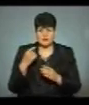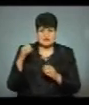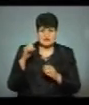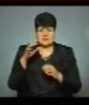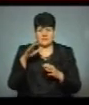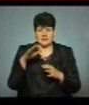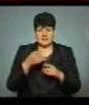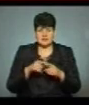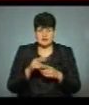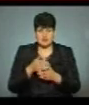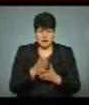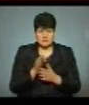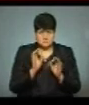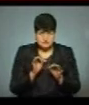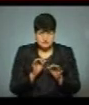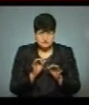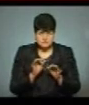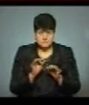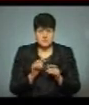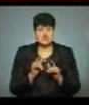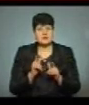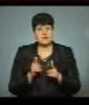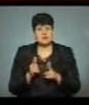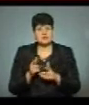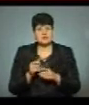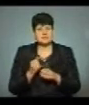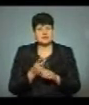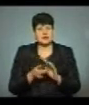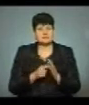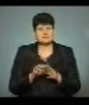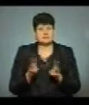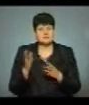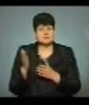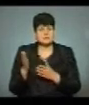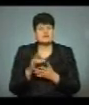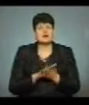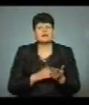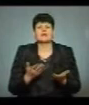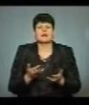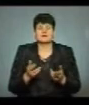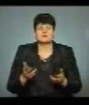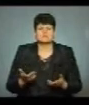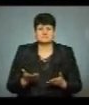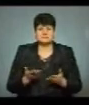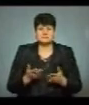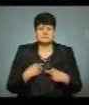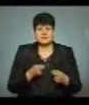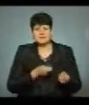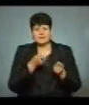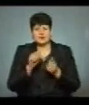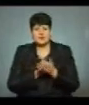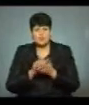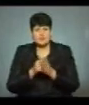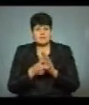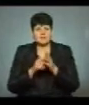засвітиться на цій карті. Правильно я розумію? Так. Чи це вже саме погодження Кабміном? Тобто далі яка процедура? Ви везете документ